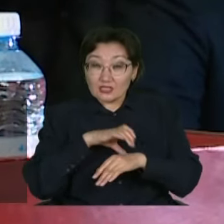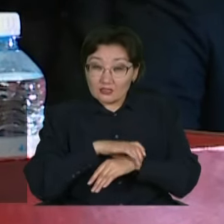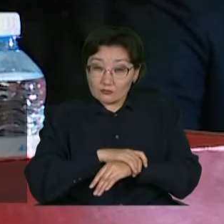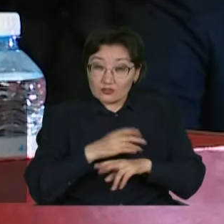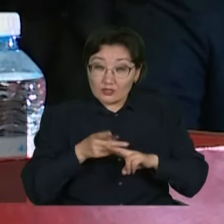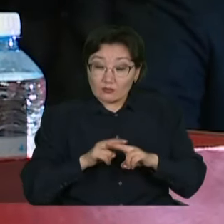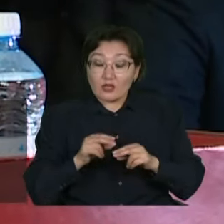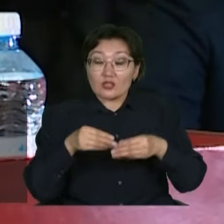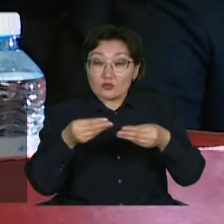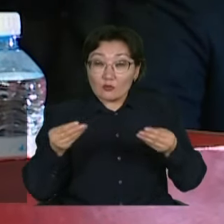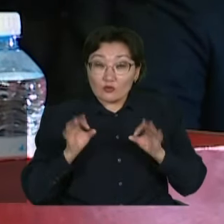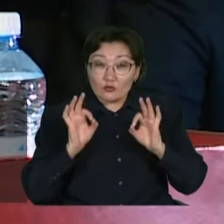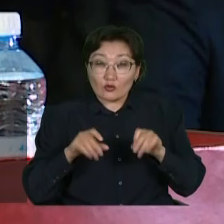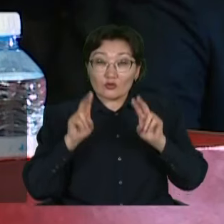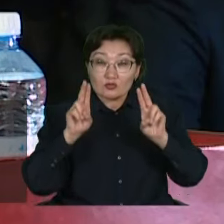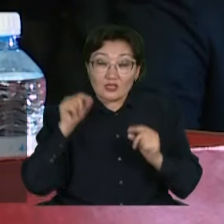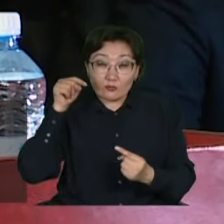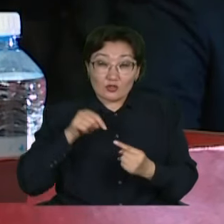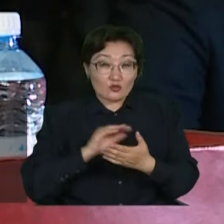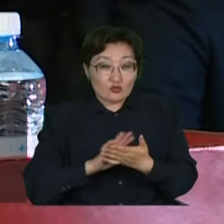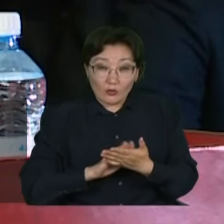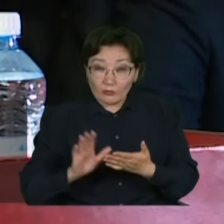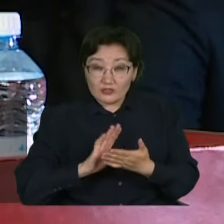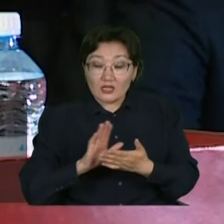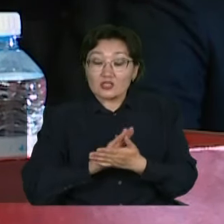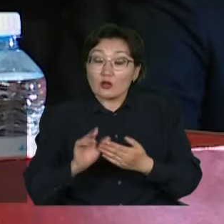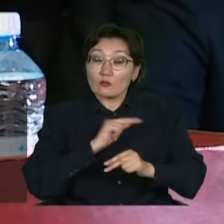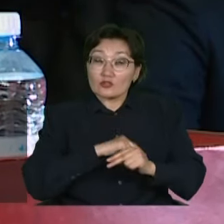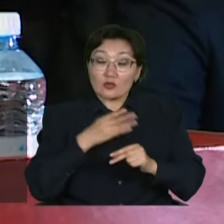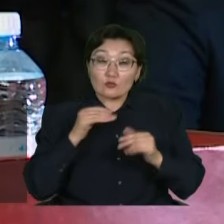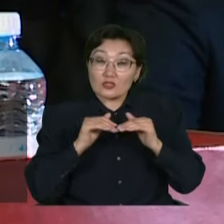Бұл саяқтардың дұрыс талапқа сай жуымайтындығы тазалау жұмыстарын өз